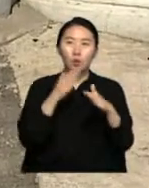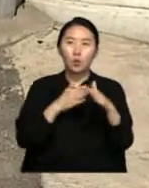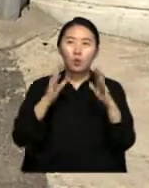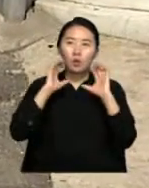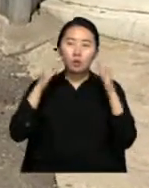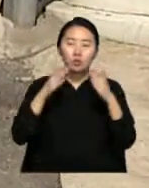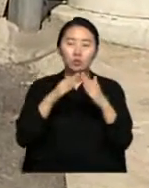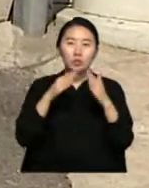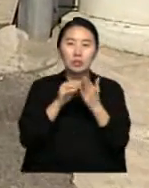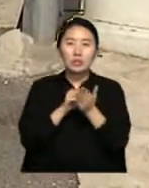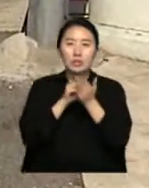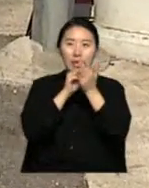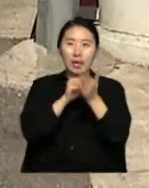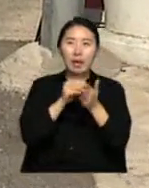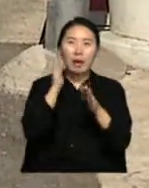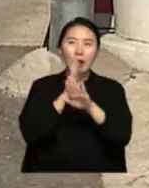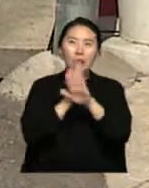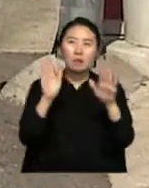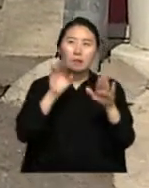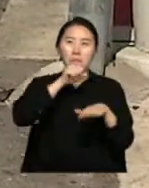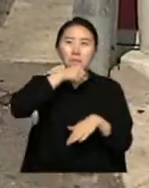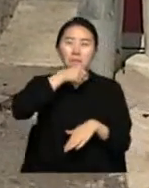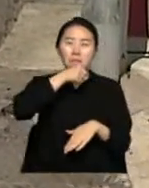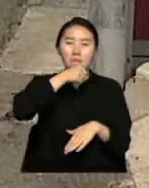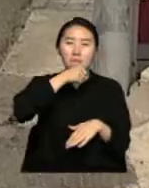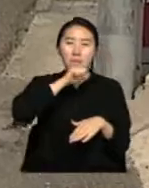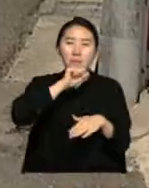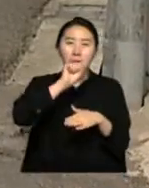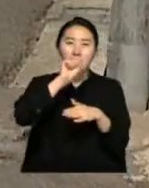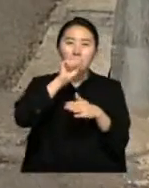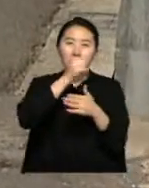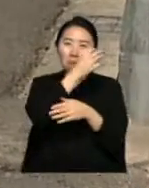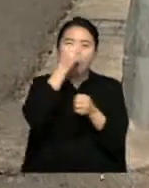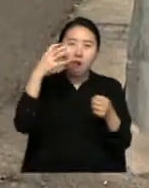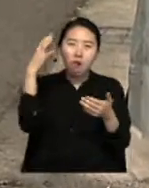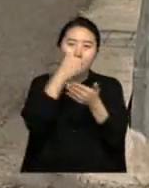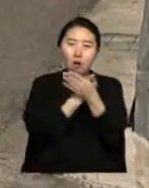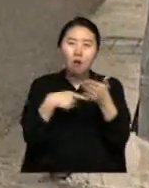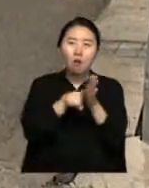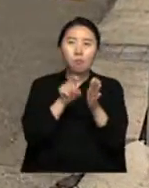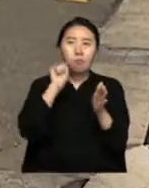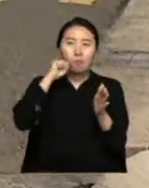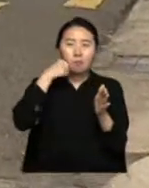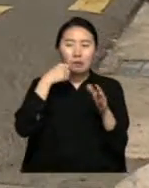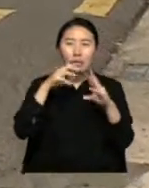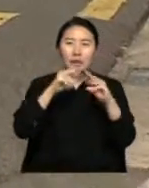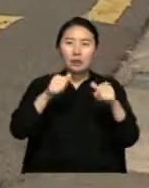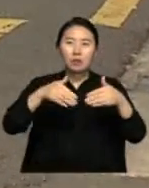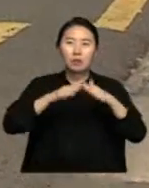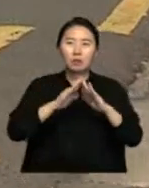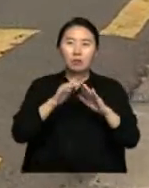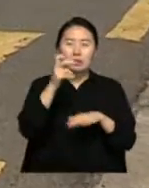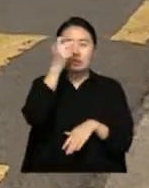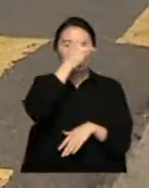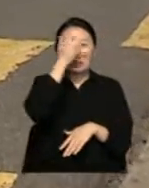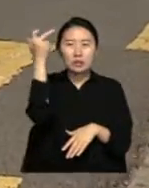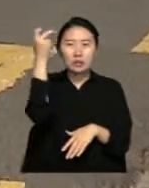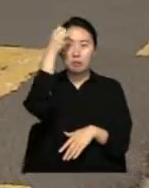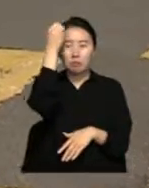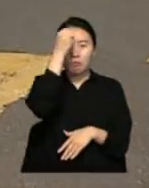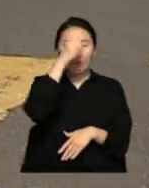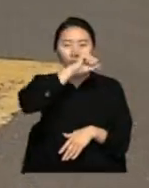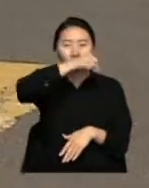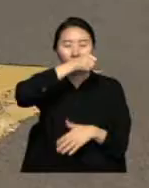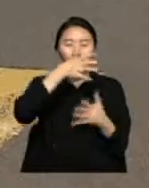공립유치원 입학은 하늘의 별 따기만큼 어렵고 공립유치원을 더 지으려고 하니 부지 확보를 위한 막대한 예산을 감당하기